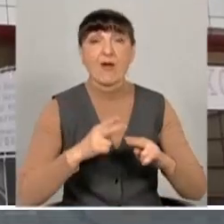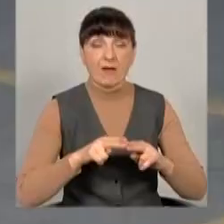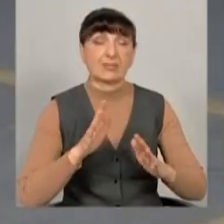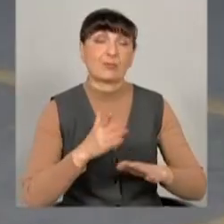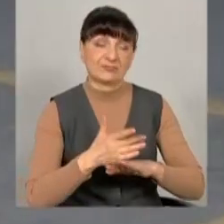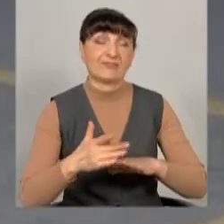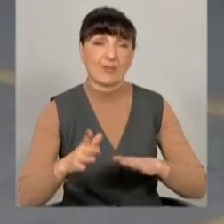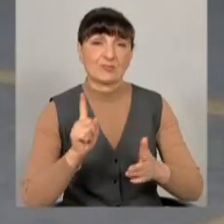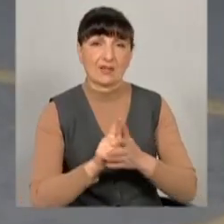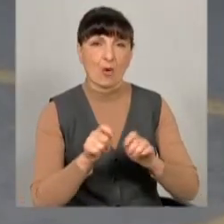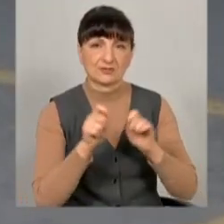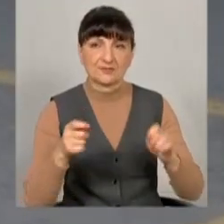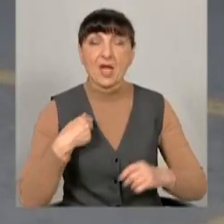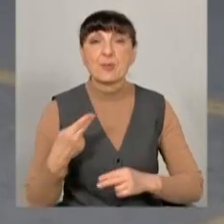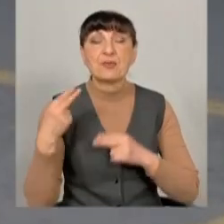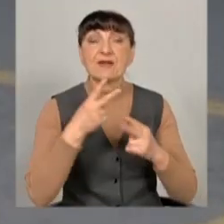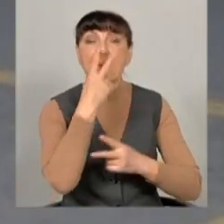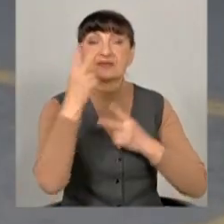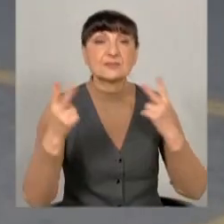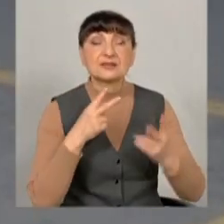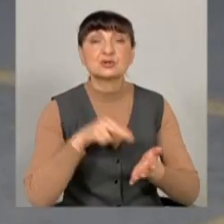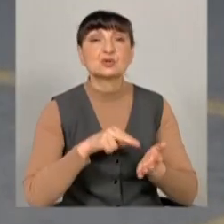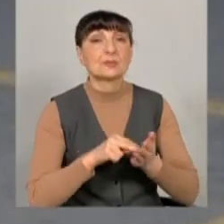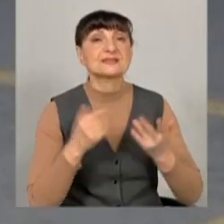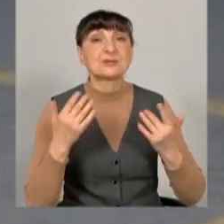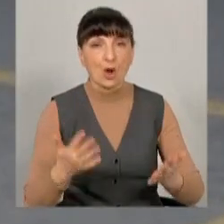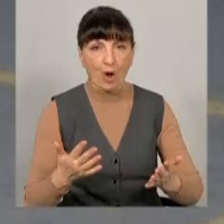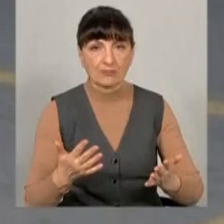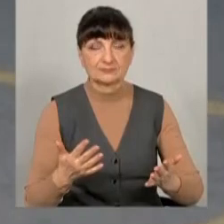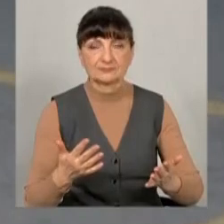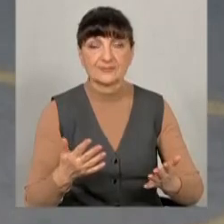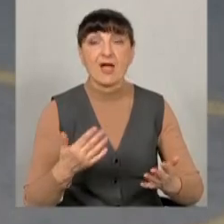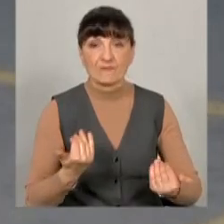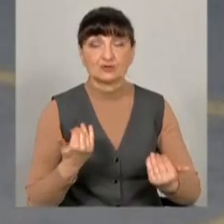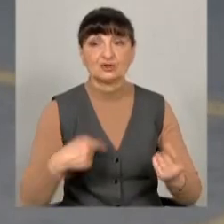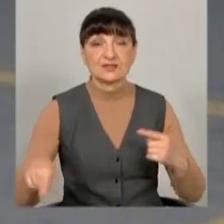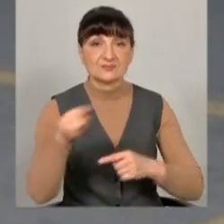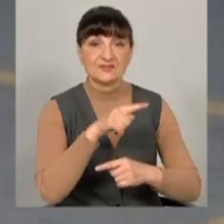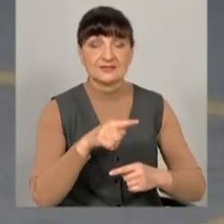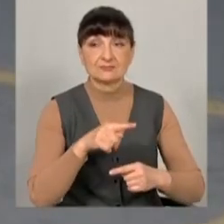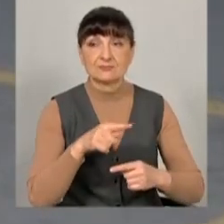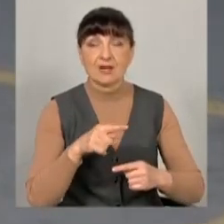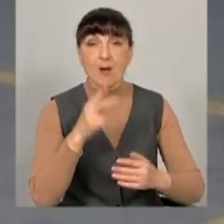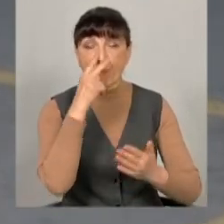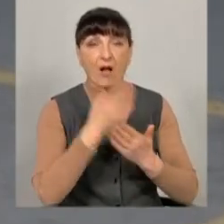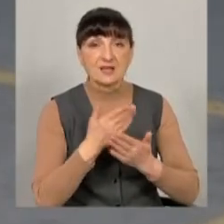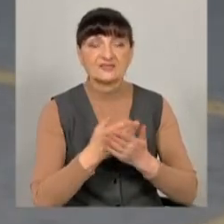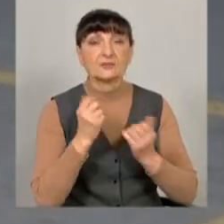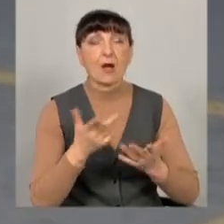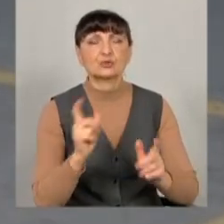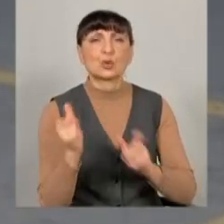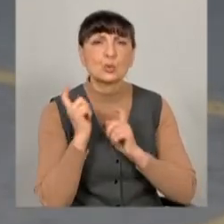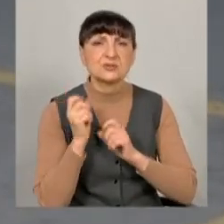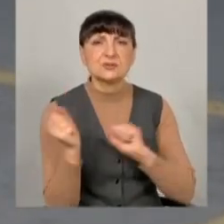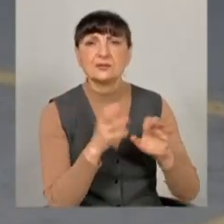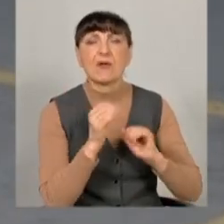времени. Приехали посмотреть приемлемые цены. Вот сейчас ровно этот показываете, как все надо грузить, чтобы все